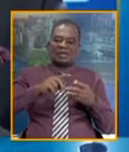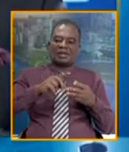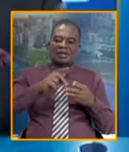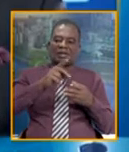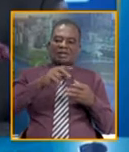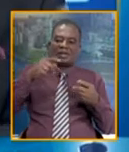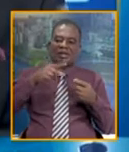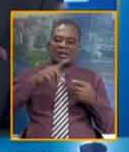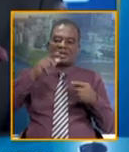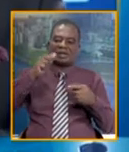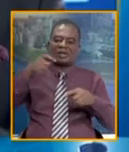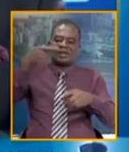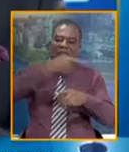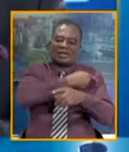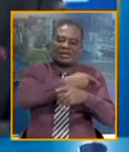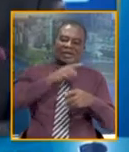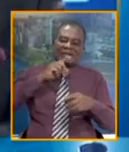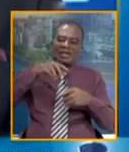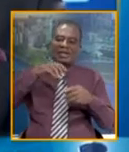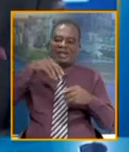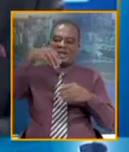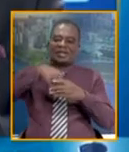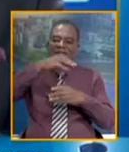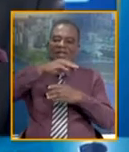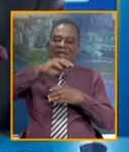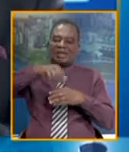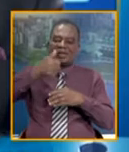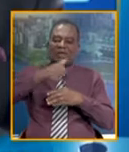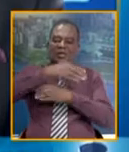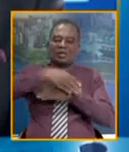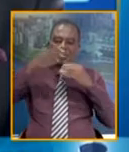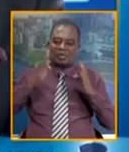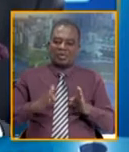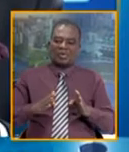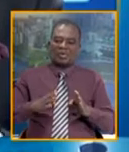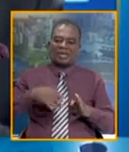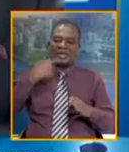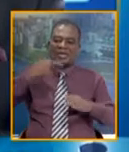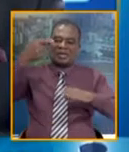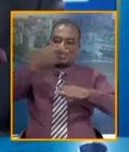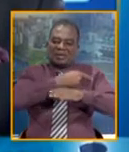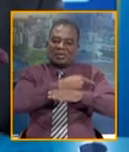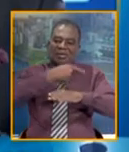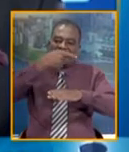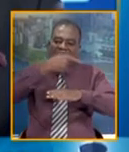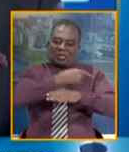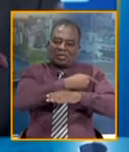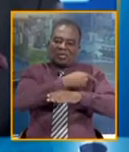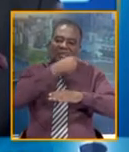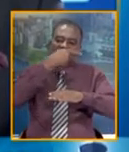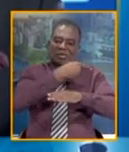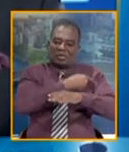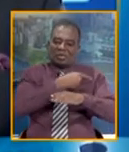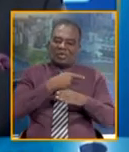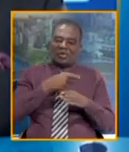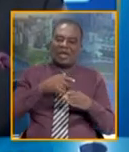Vous partez dans un autre box, qui est un box de vaccination avec deux agents vaccinateurs qui vous administrent la dose